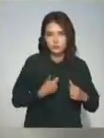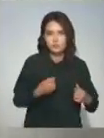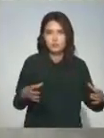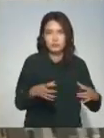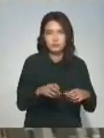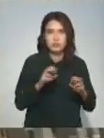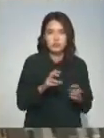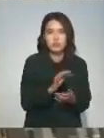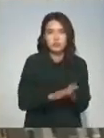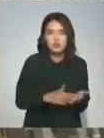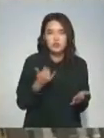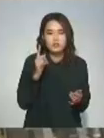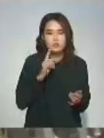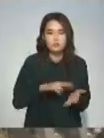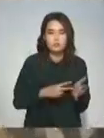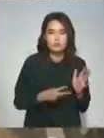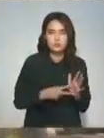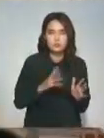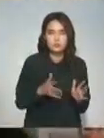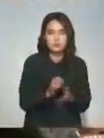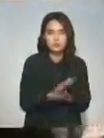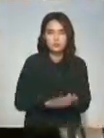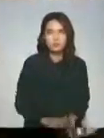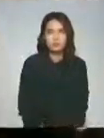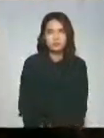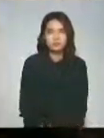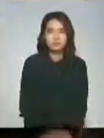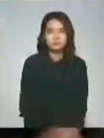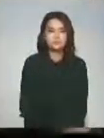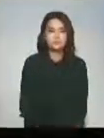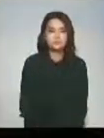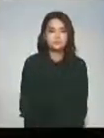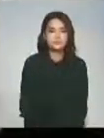слов дело пока не пошло. Ергали Рамазанулы, Анара Сюмбаева, Астана Таймс.